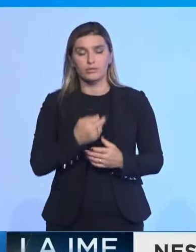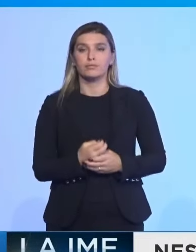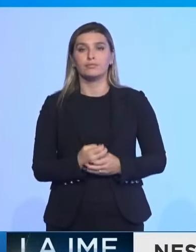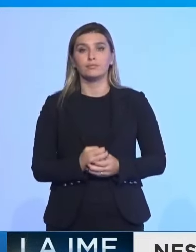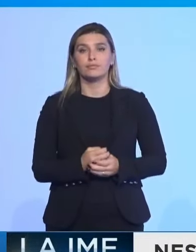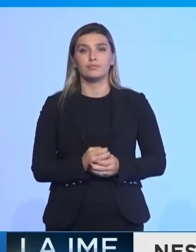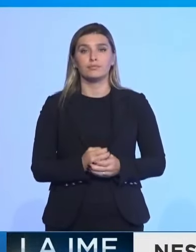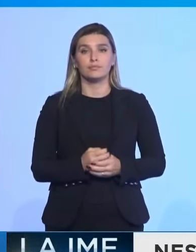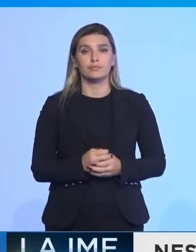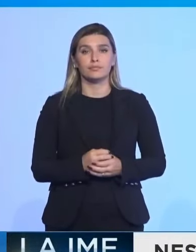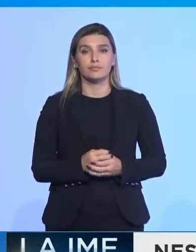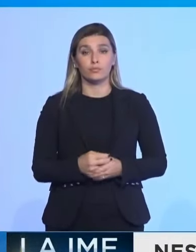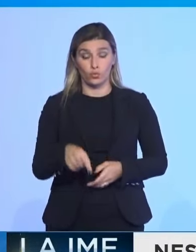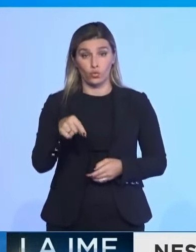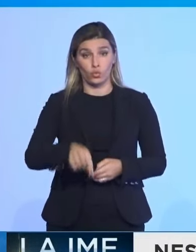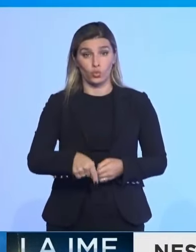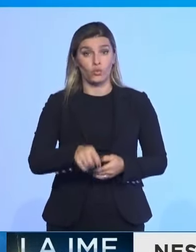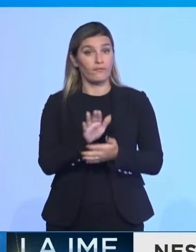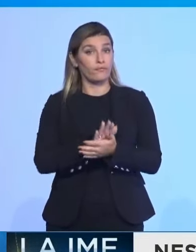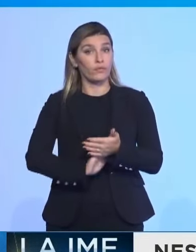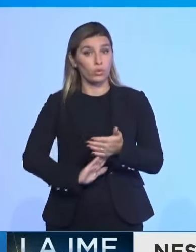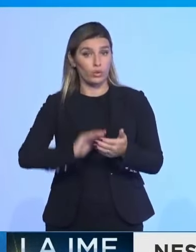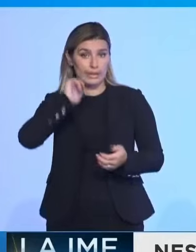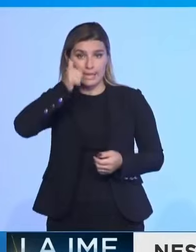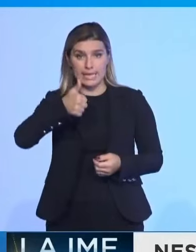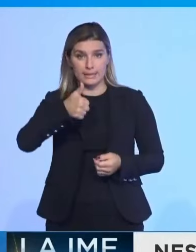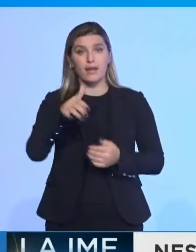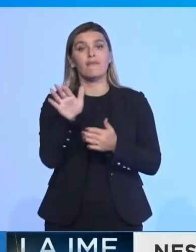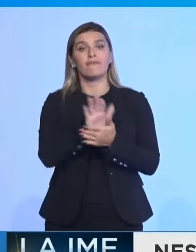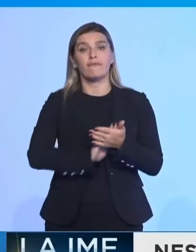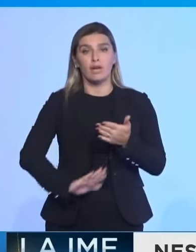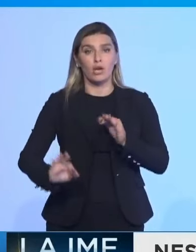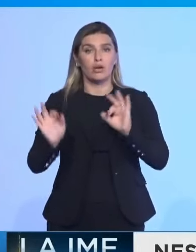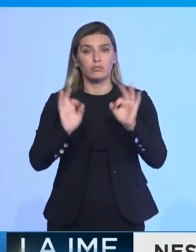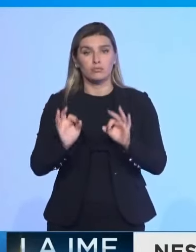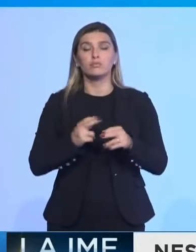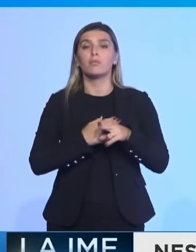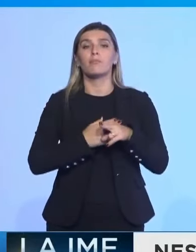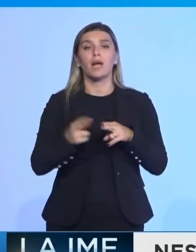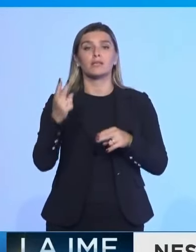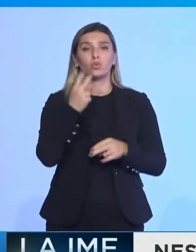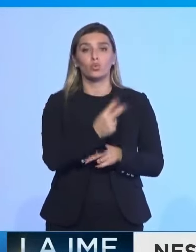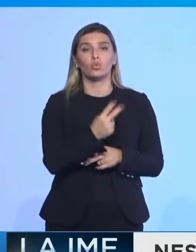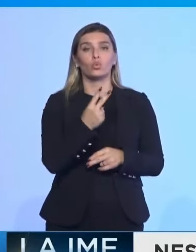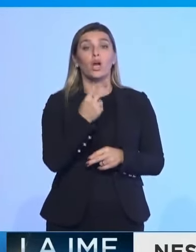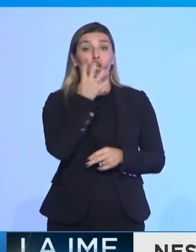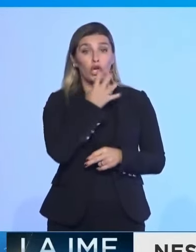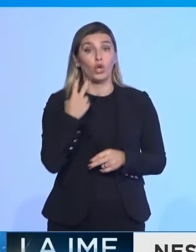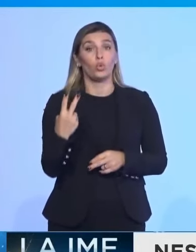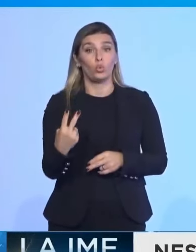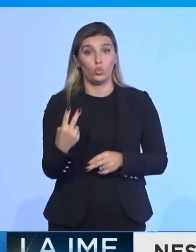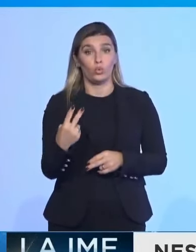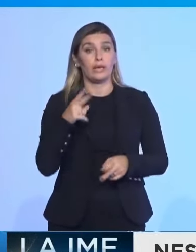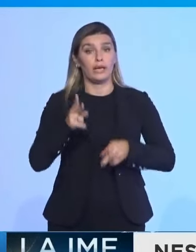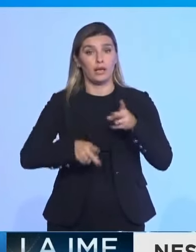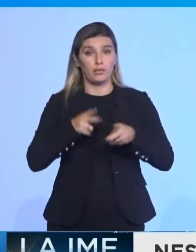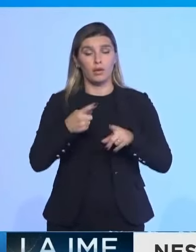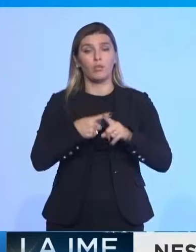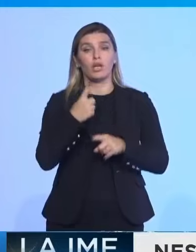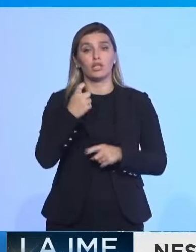Nga ky vend nesër do të filloj maratona e plot, 22 km dhe